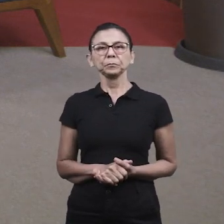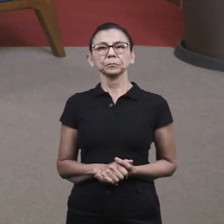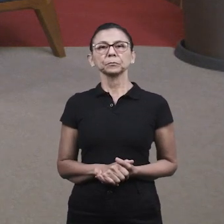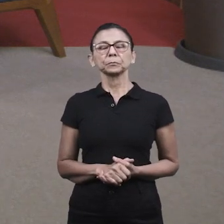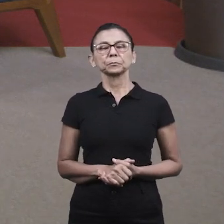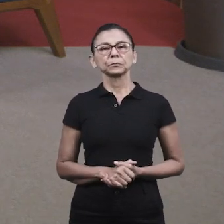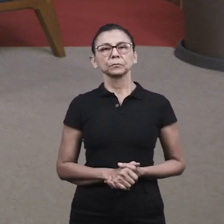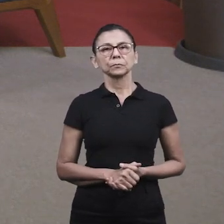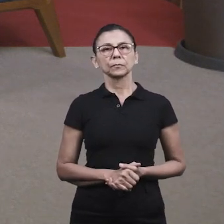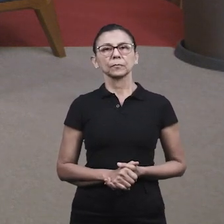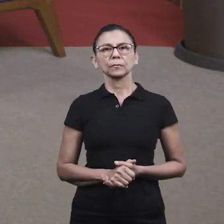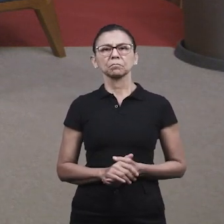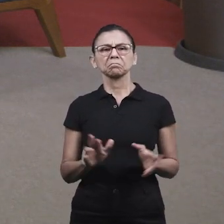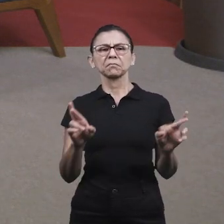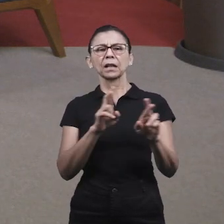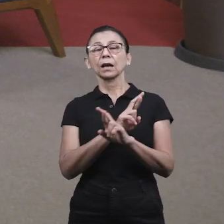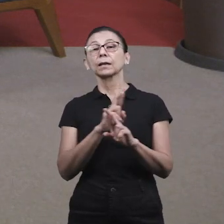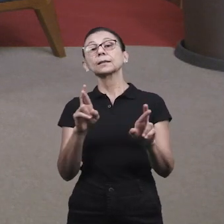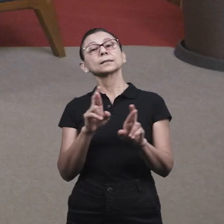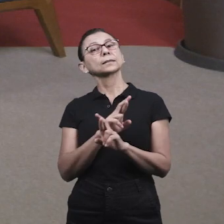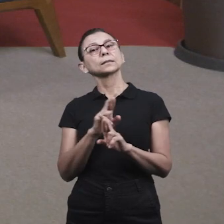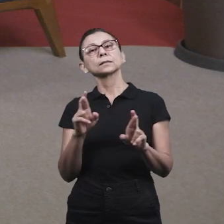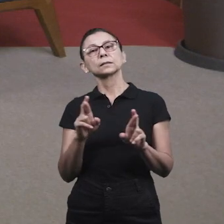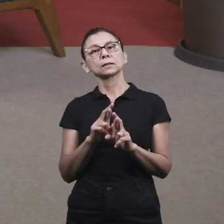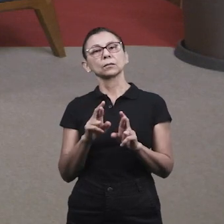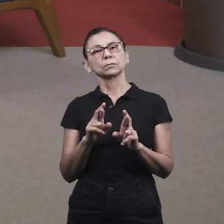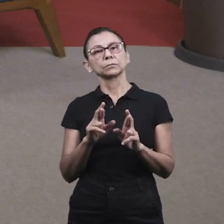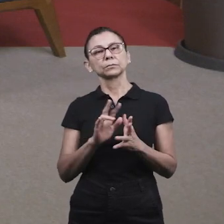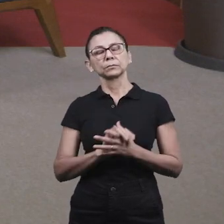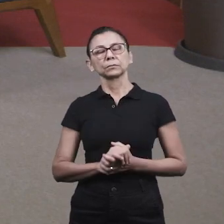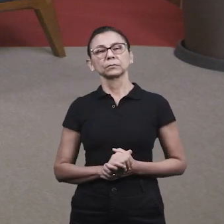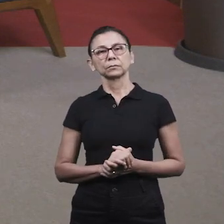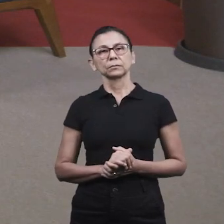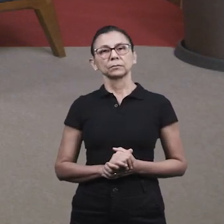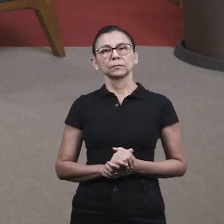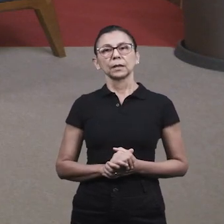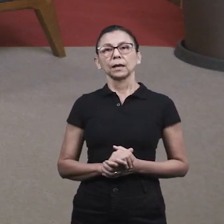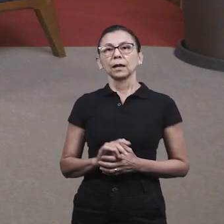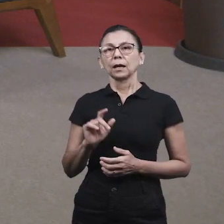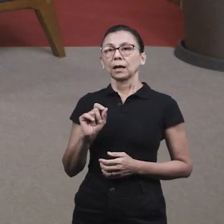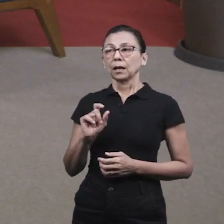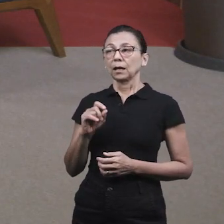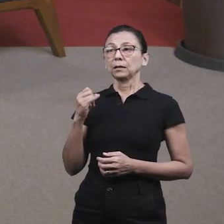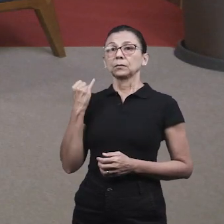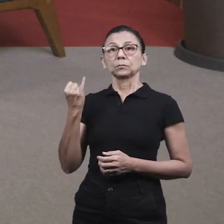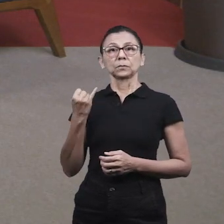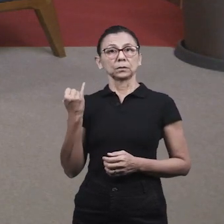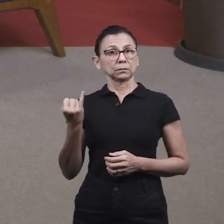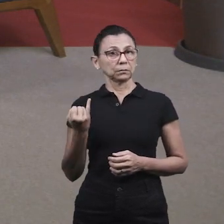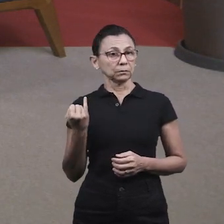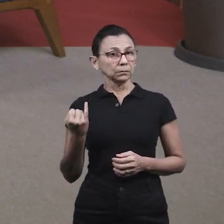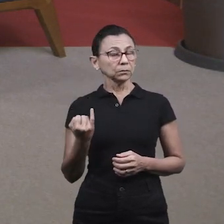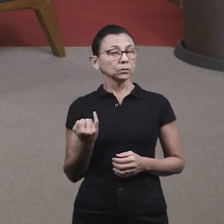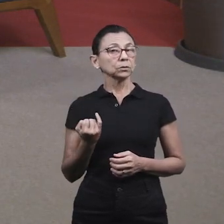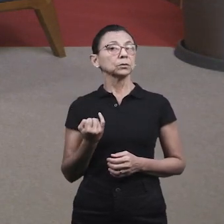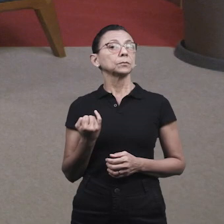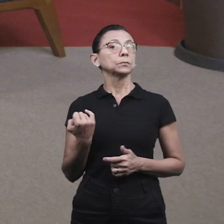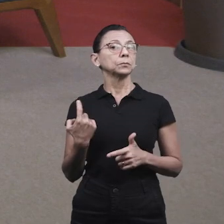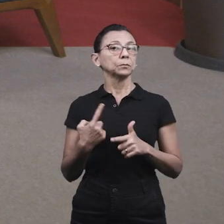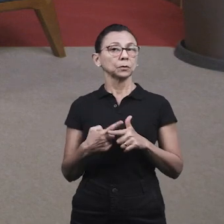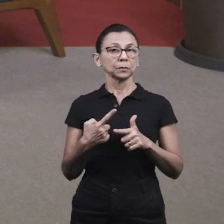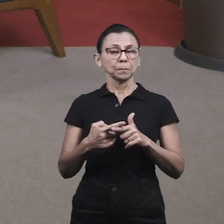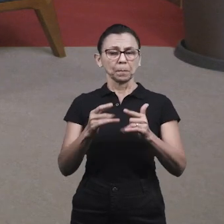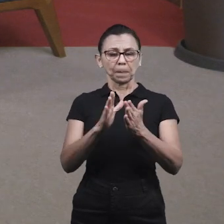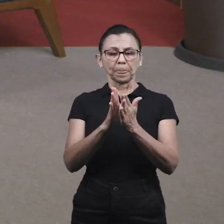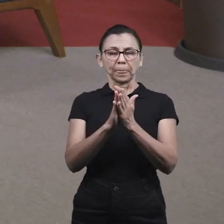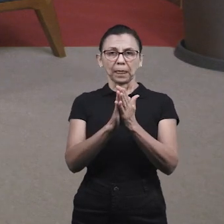de livre examen des Écritures. Nous allons parler un peu sur la Bible, la parole de Dieu. Et quelle est